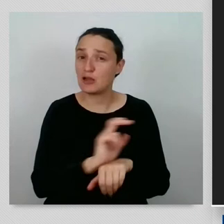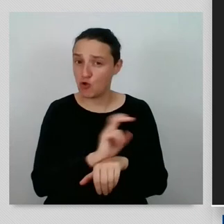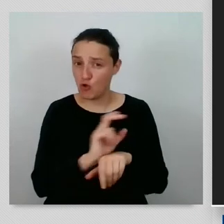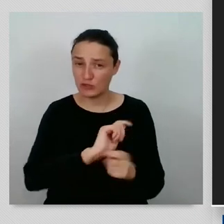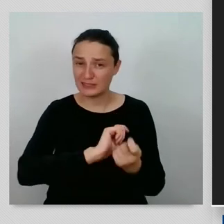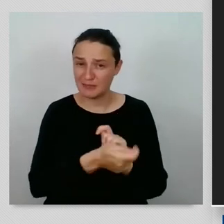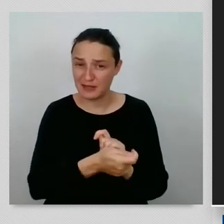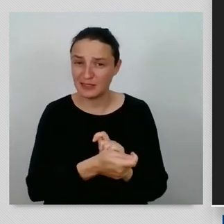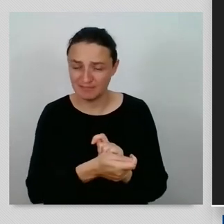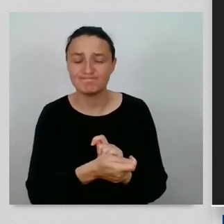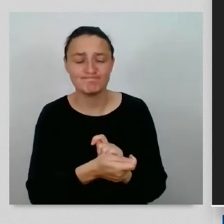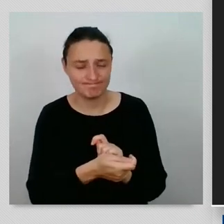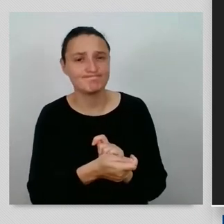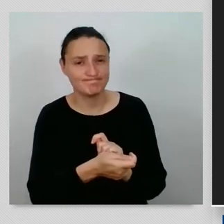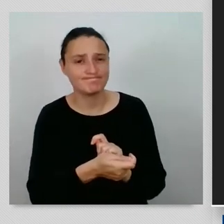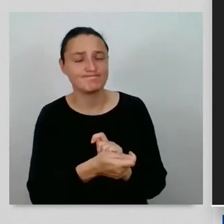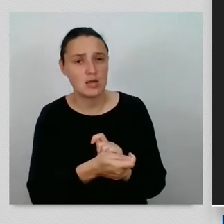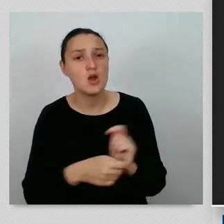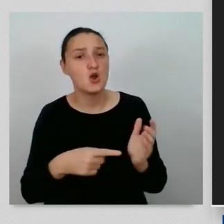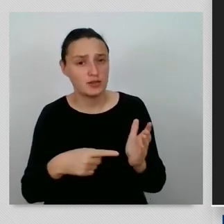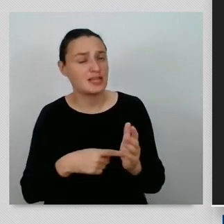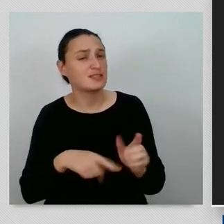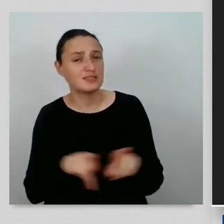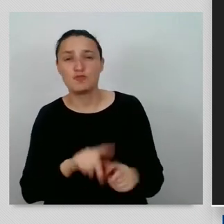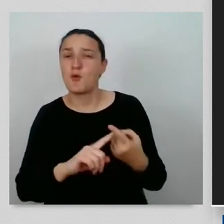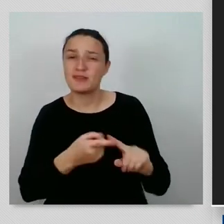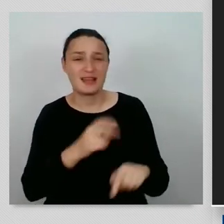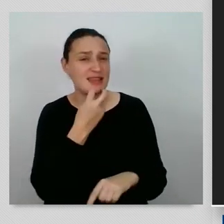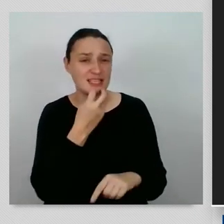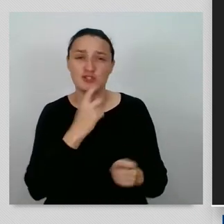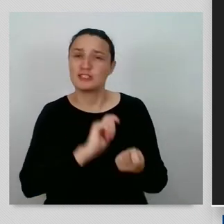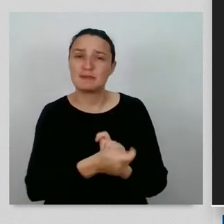są i zmiany w zakresie polityki energetycznej